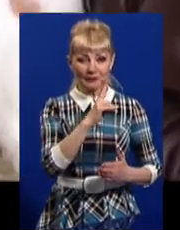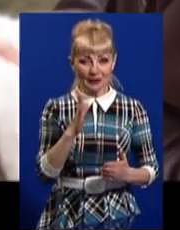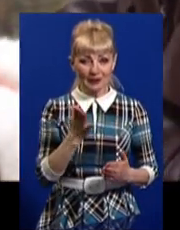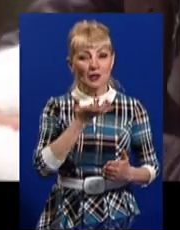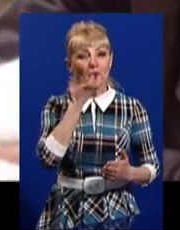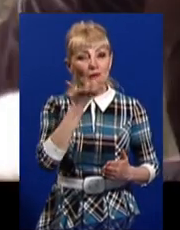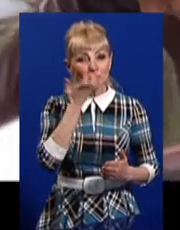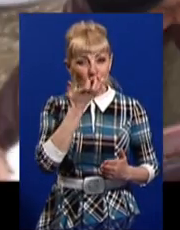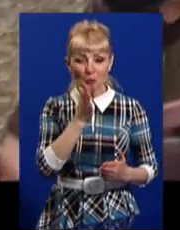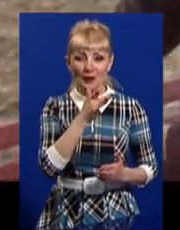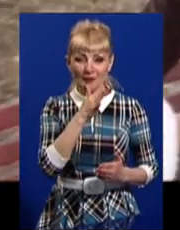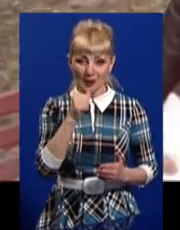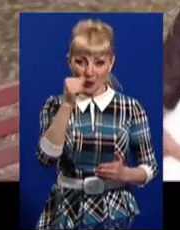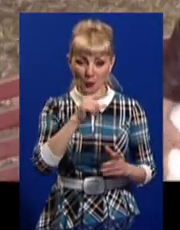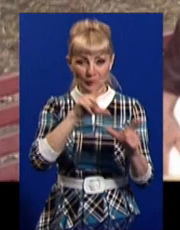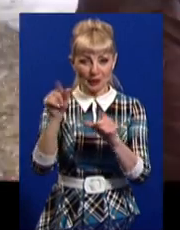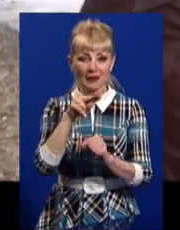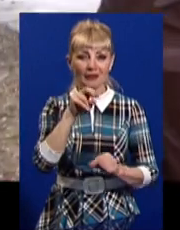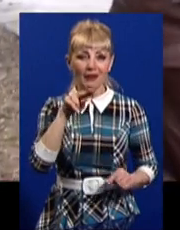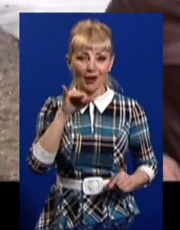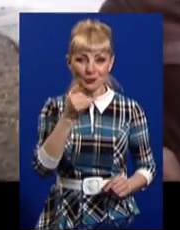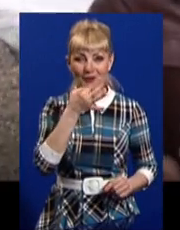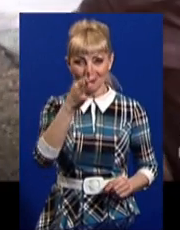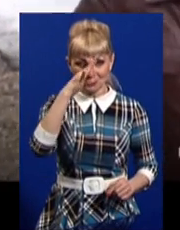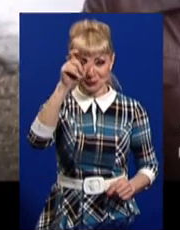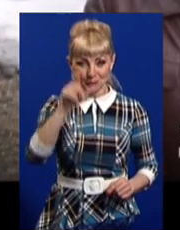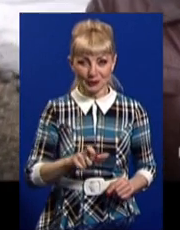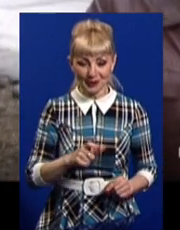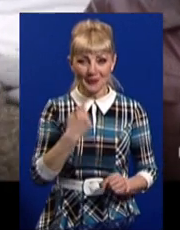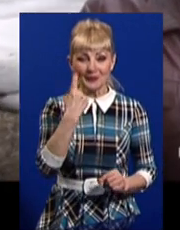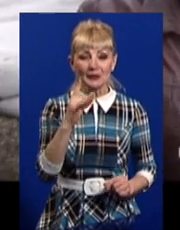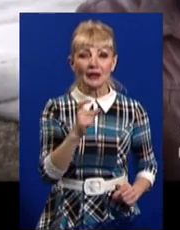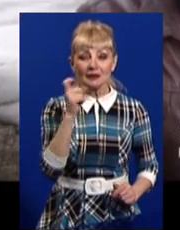пору року їздить з родиною на дачу, каже чоловік. Один раз десь